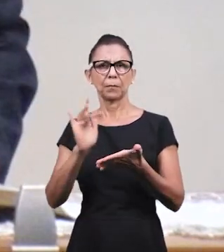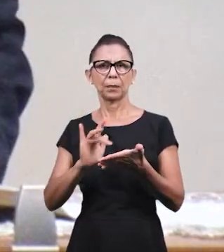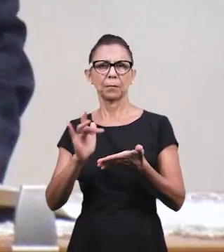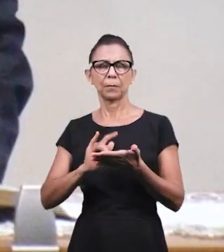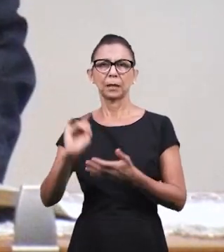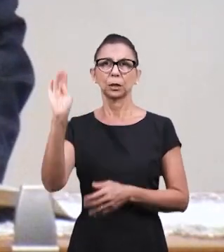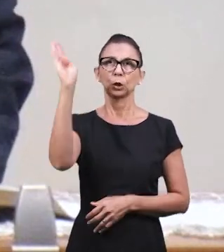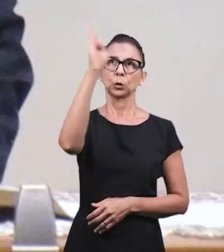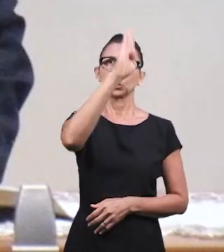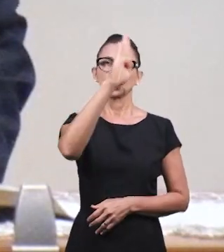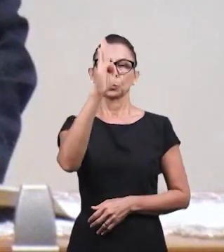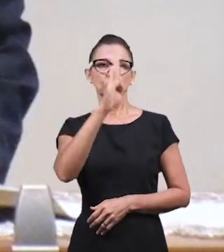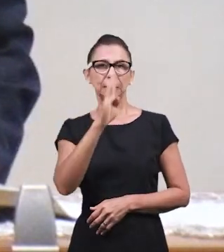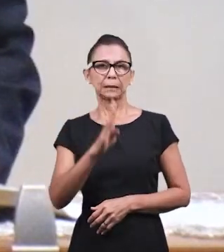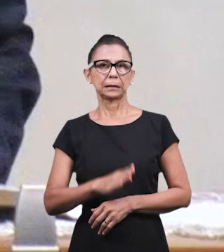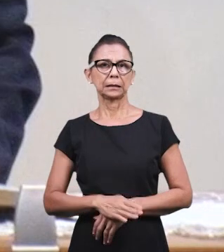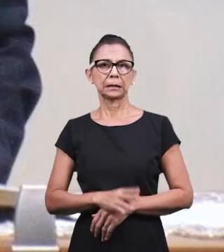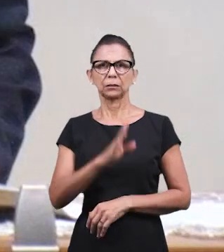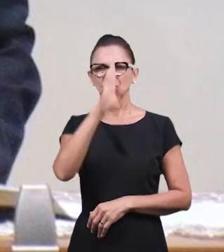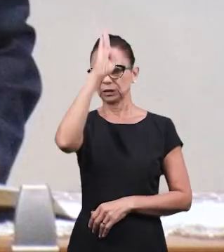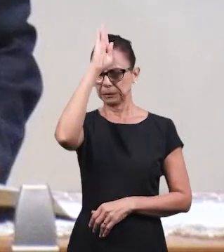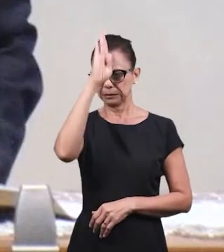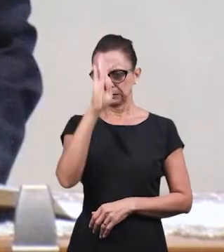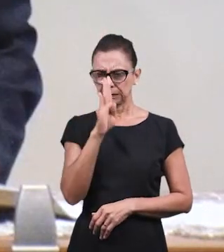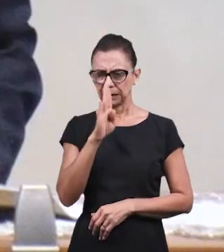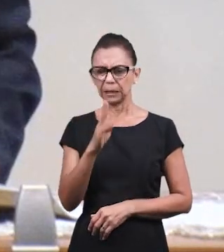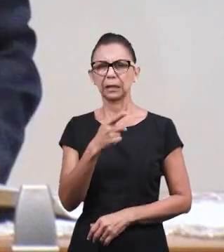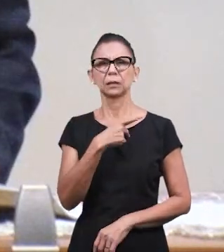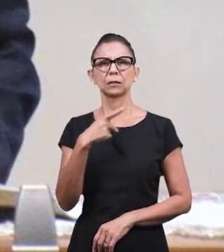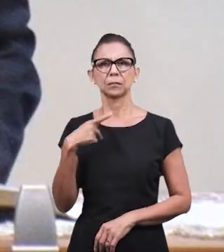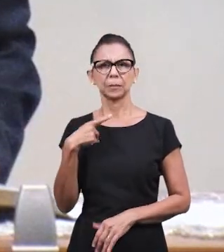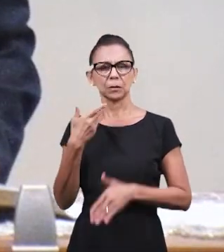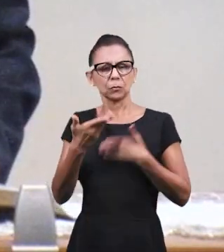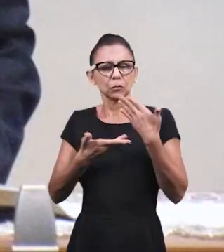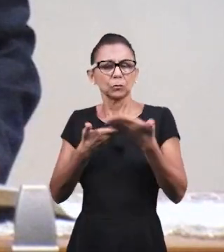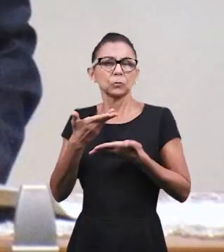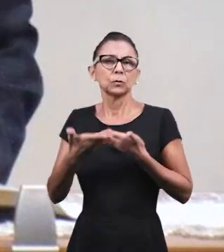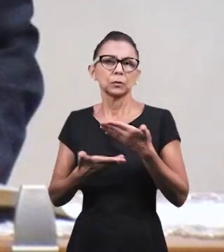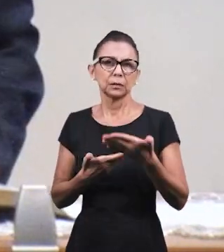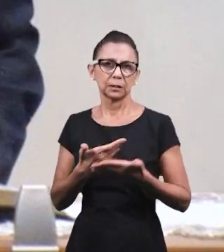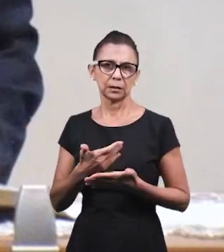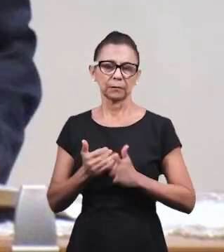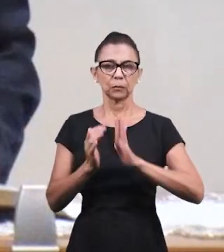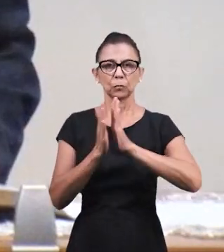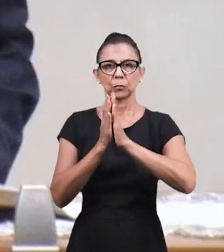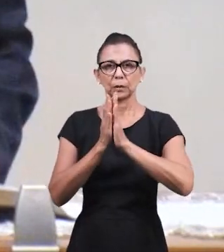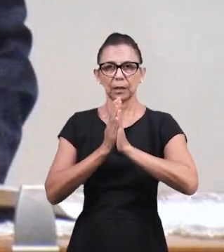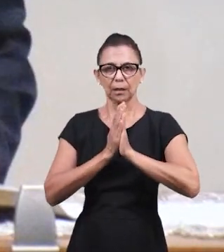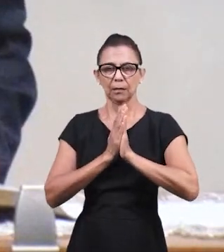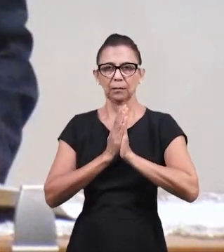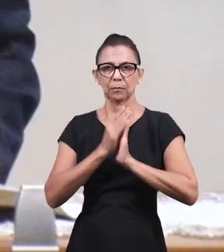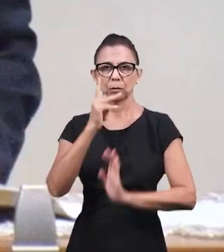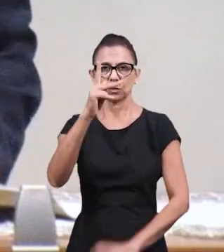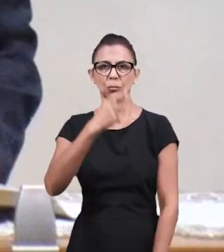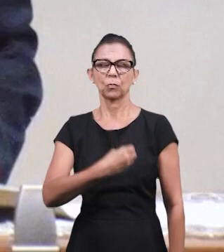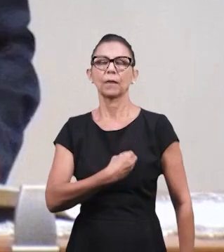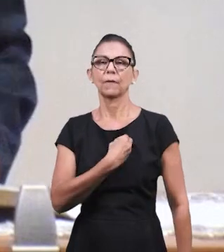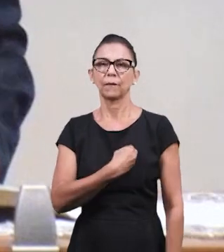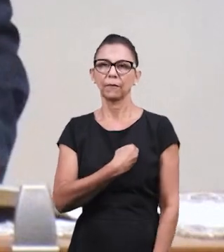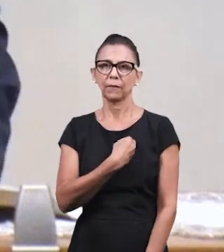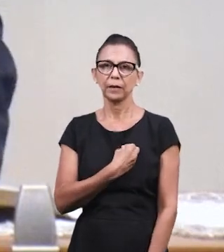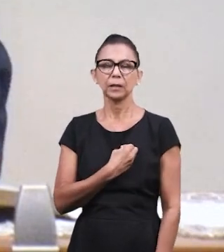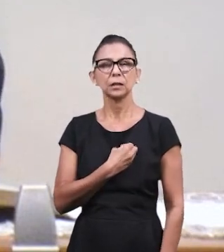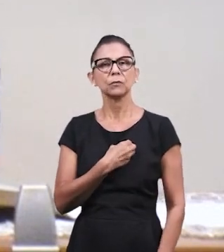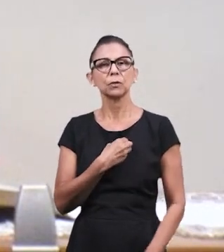которому все те кто проживают на территории провели могут позвонить и получить